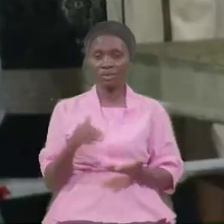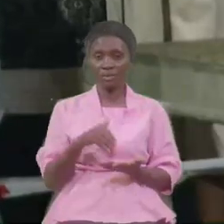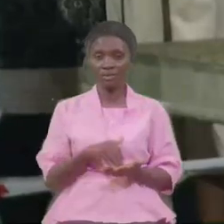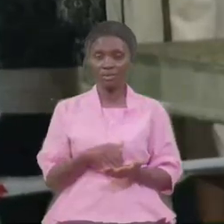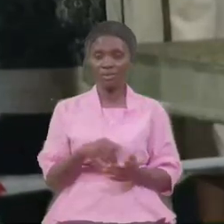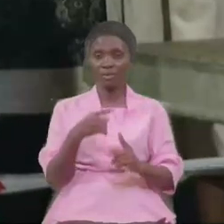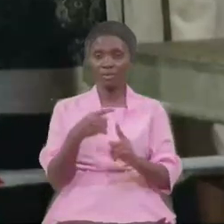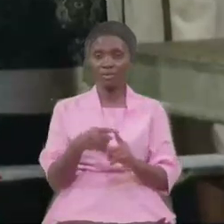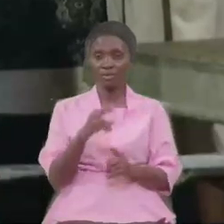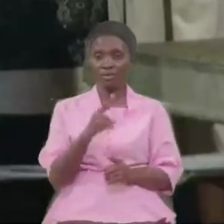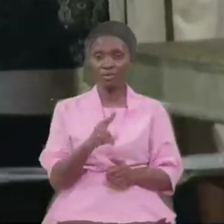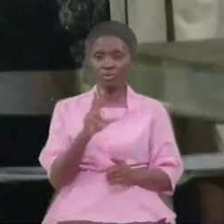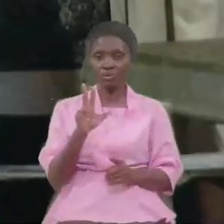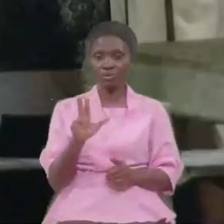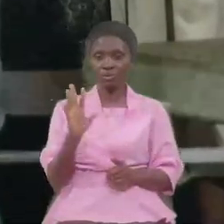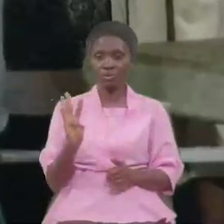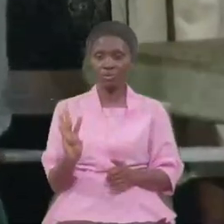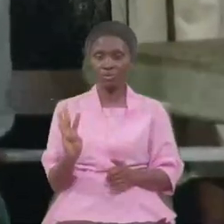Une fois de plus, le numéro